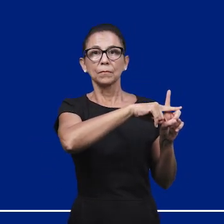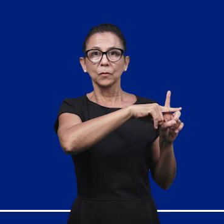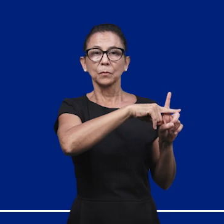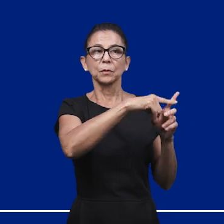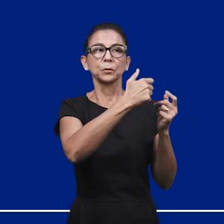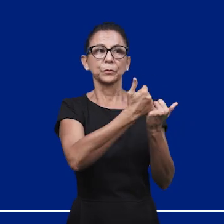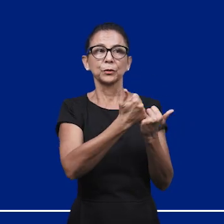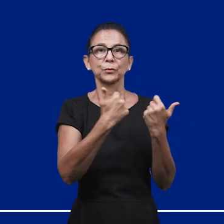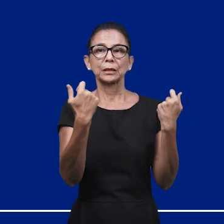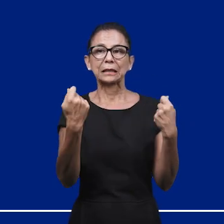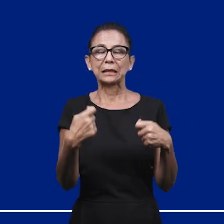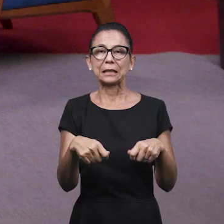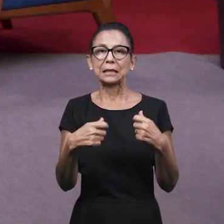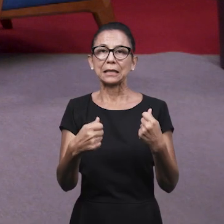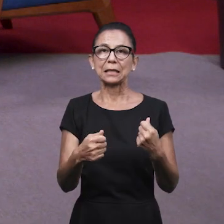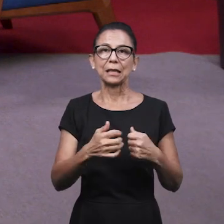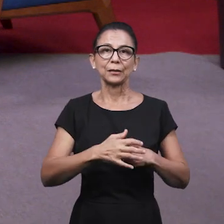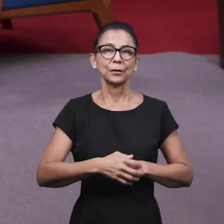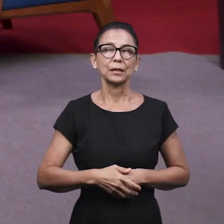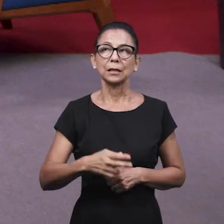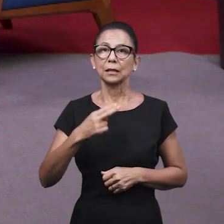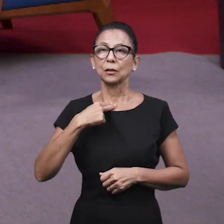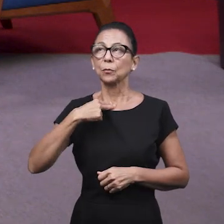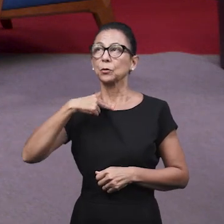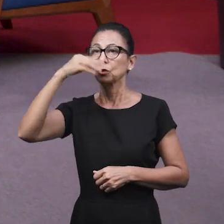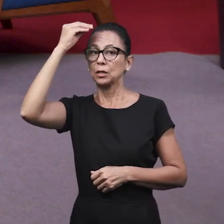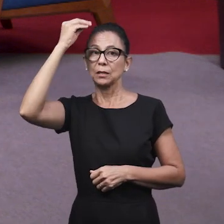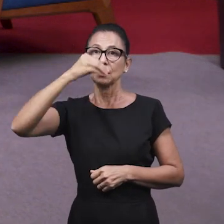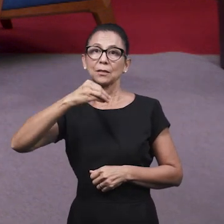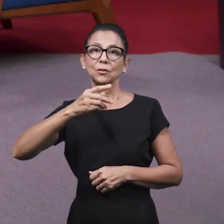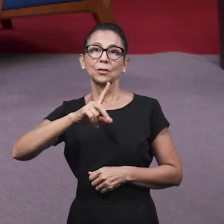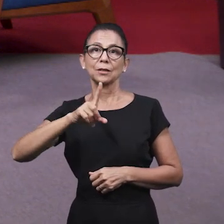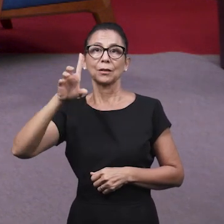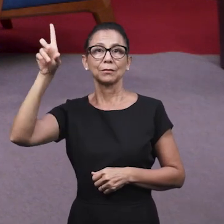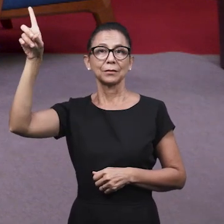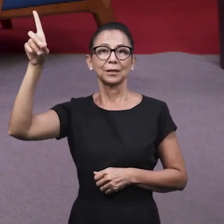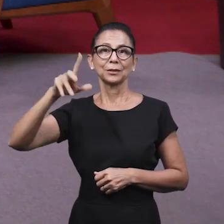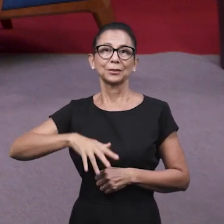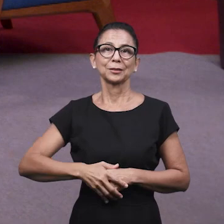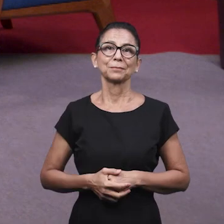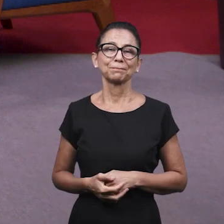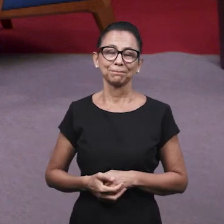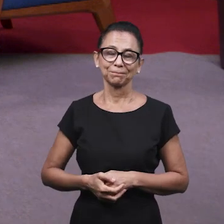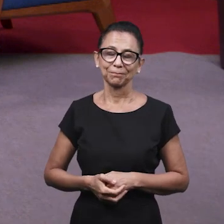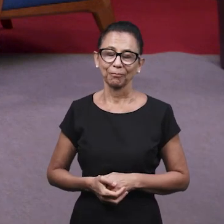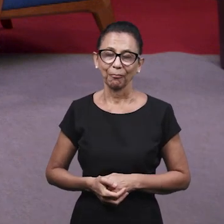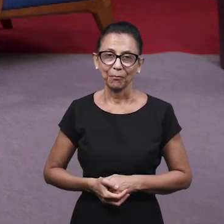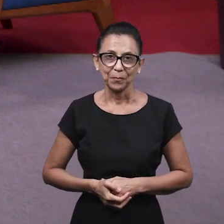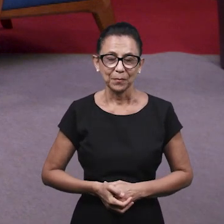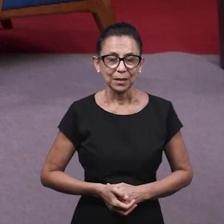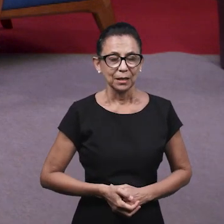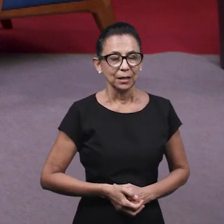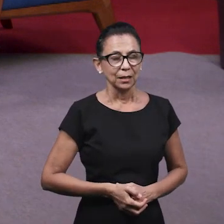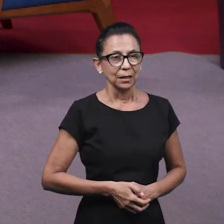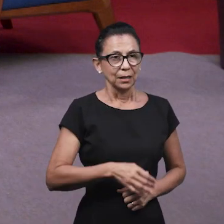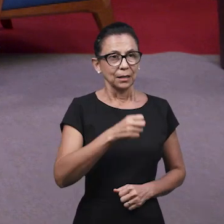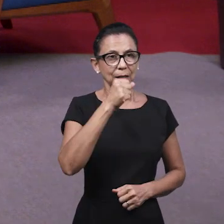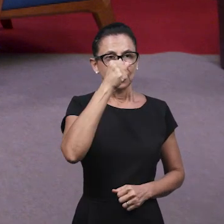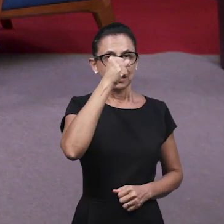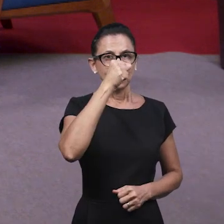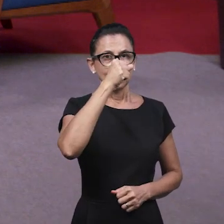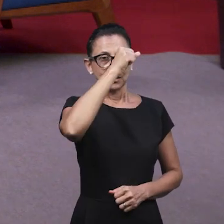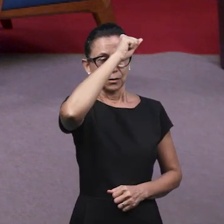aussi. Serge, je pense ici, je ne sais pas, et je, je lis les narrations